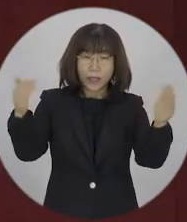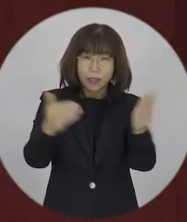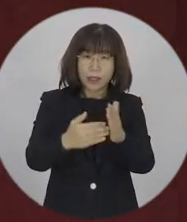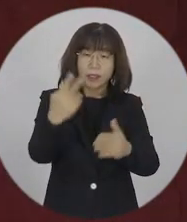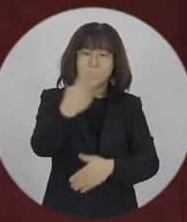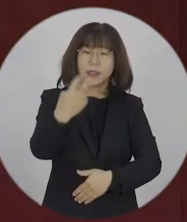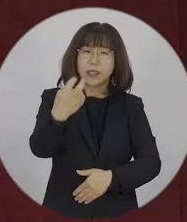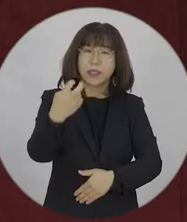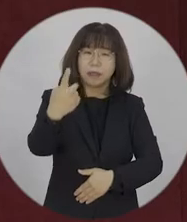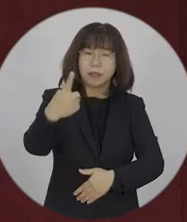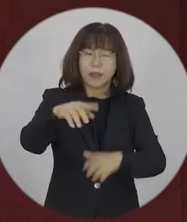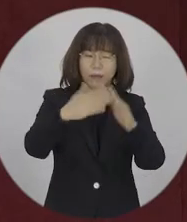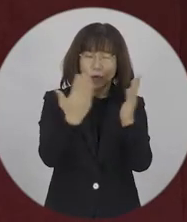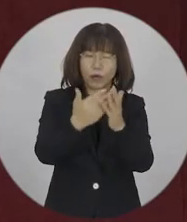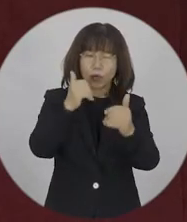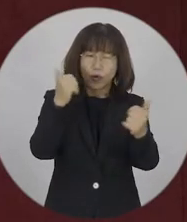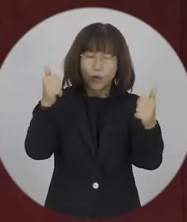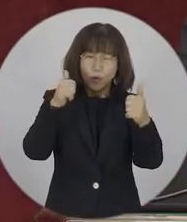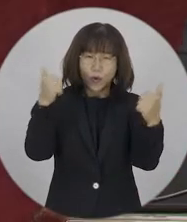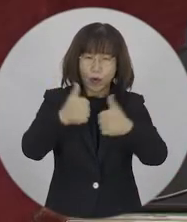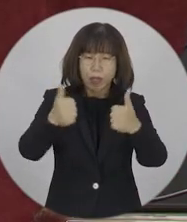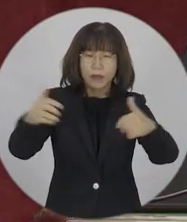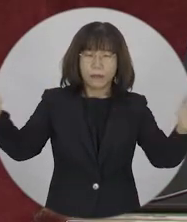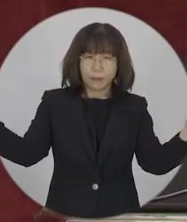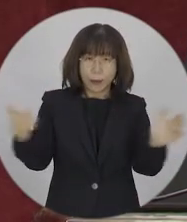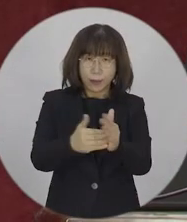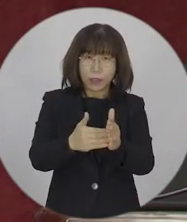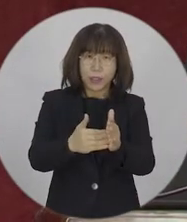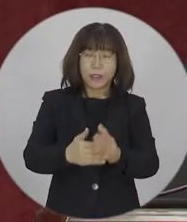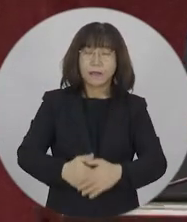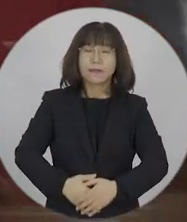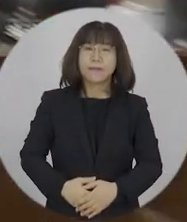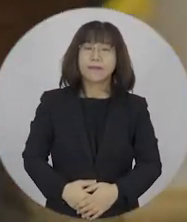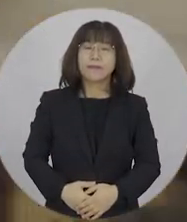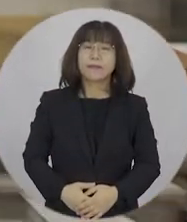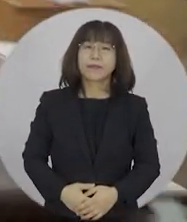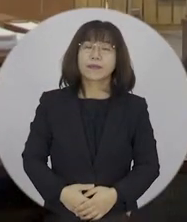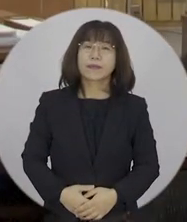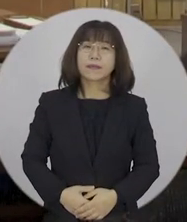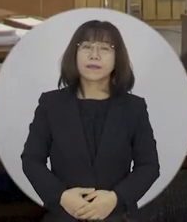정례회 를 끝으로 2020 일련의 모든 활기를 마무리했습니다